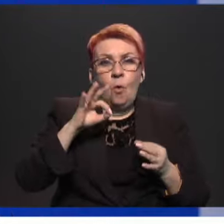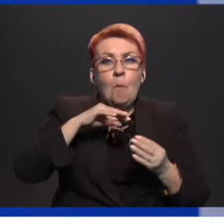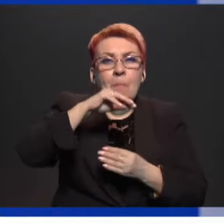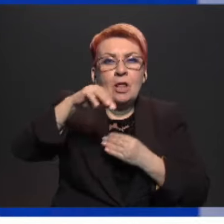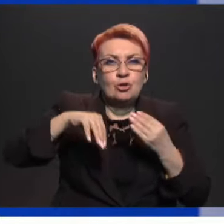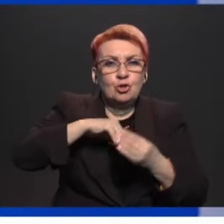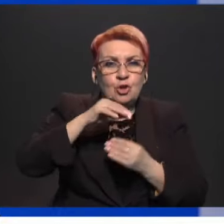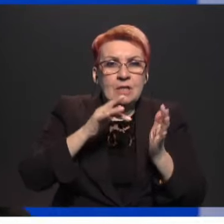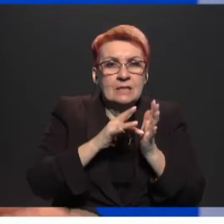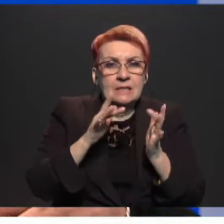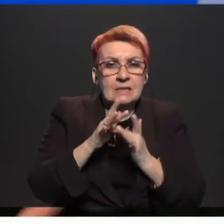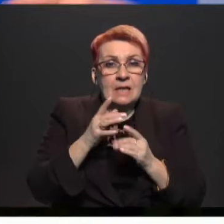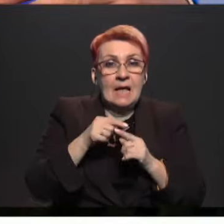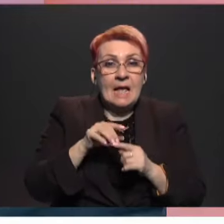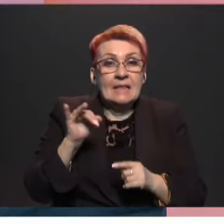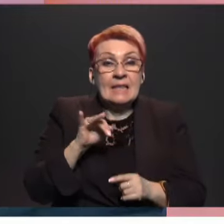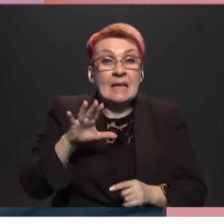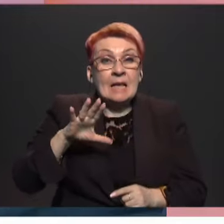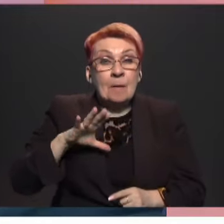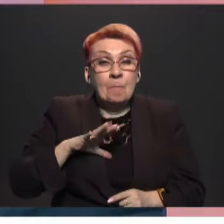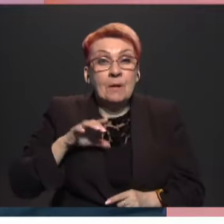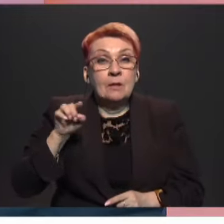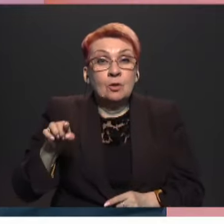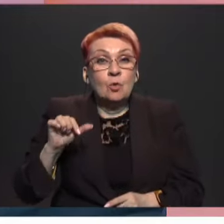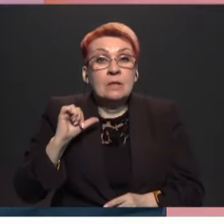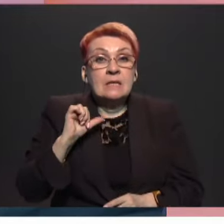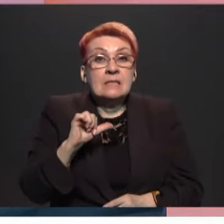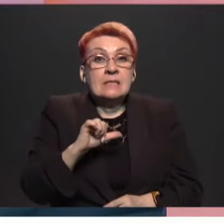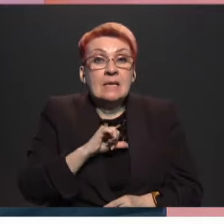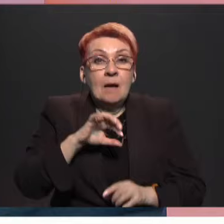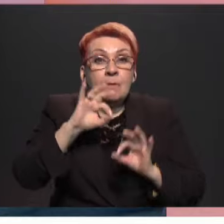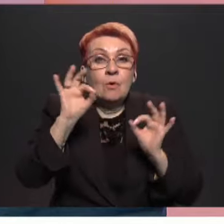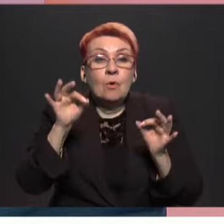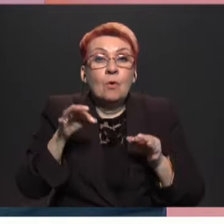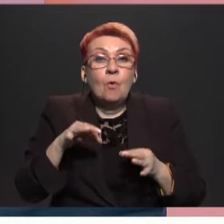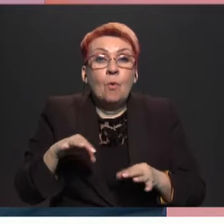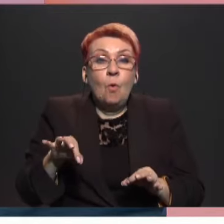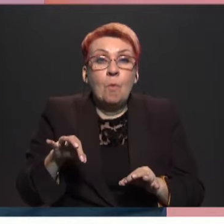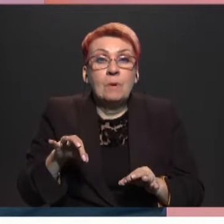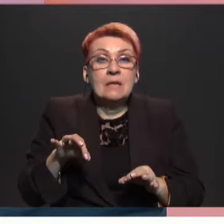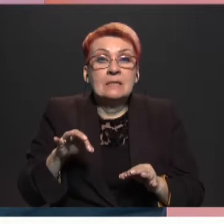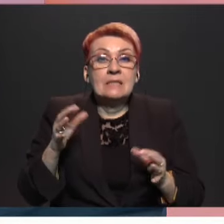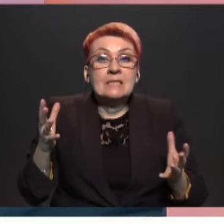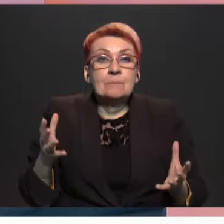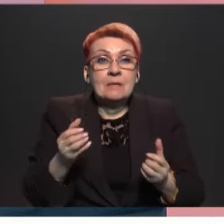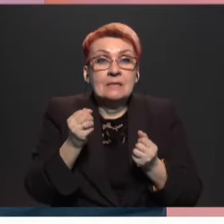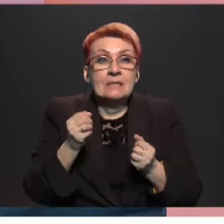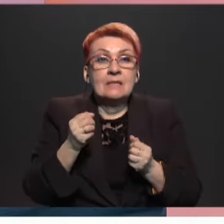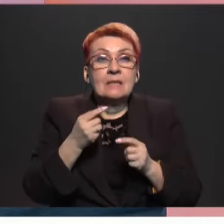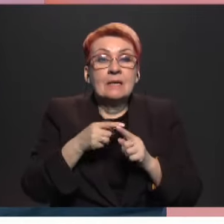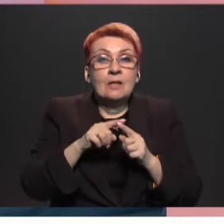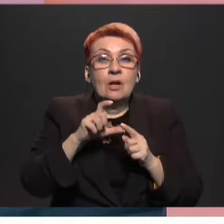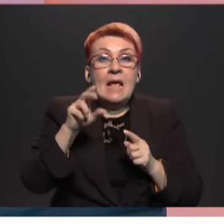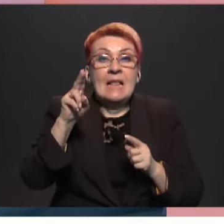высказывал предположение, что это и был тот самый нерукотворный образ Спасителя на Убрусе, который хранился сначала в Эдессе,